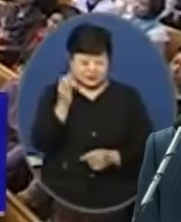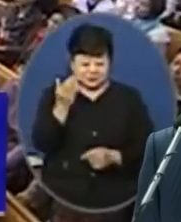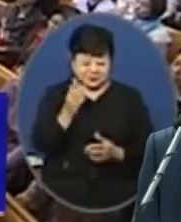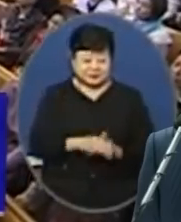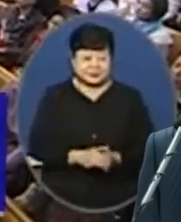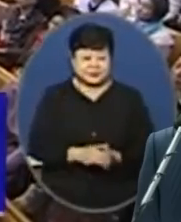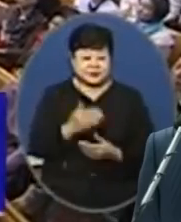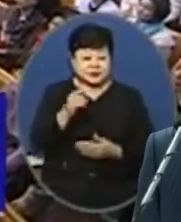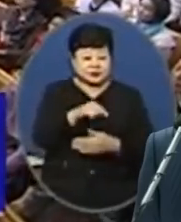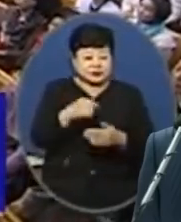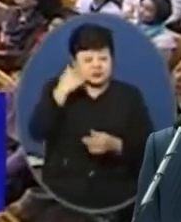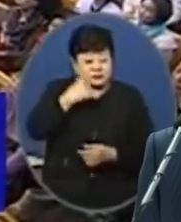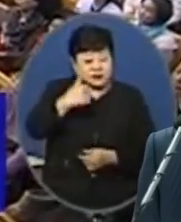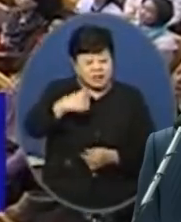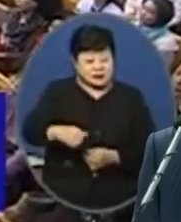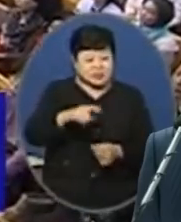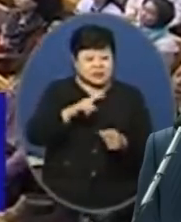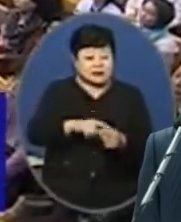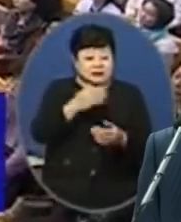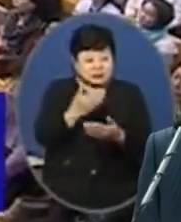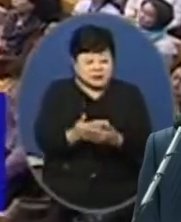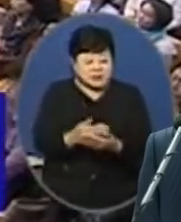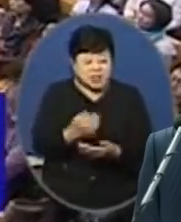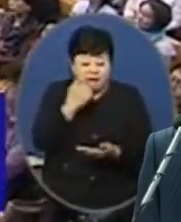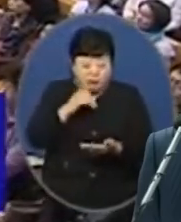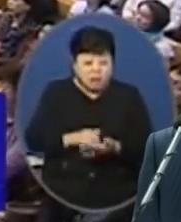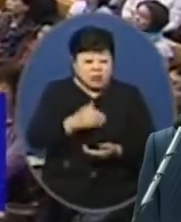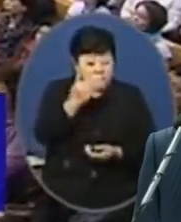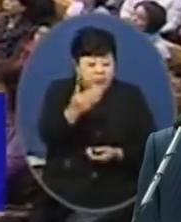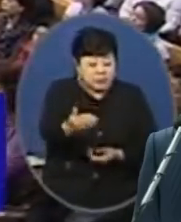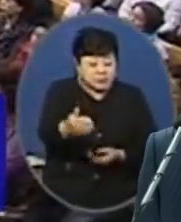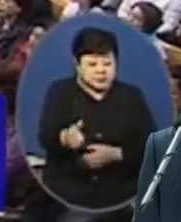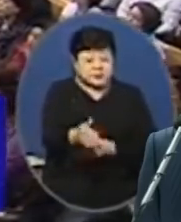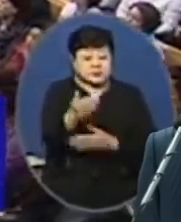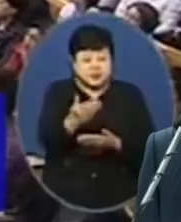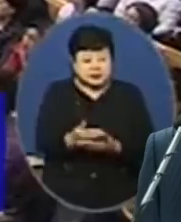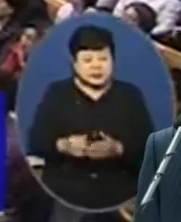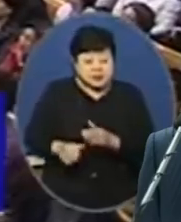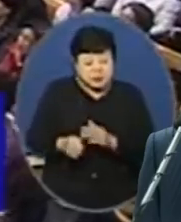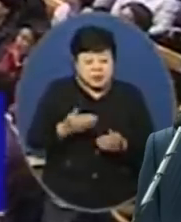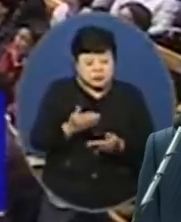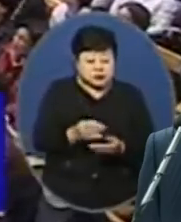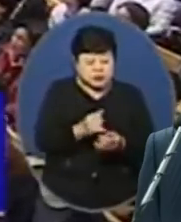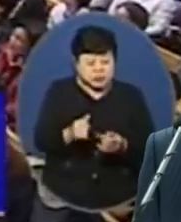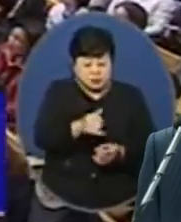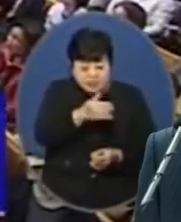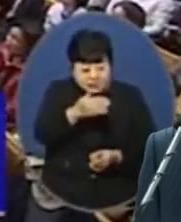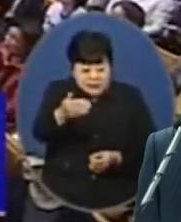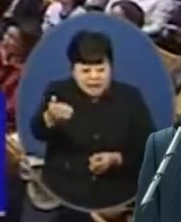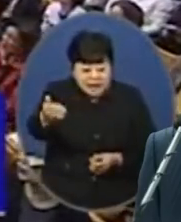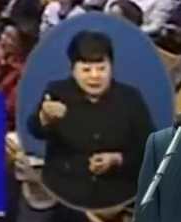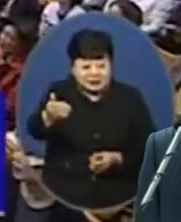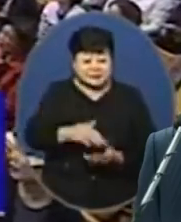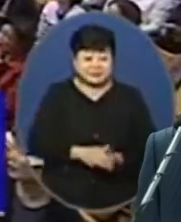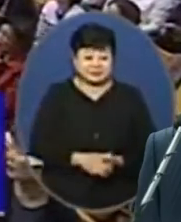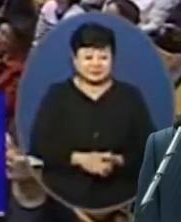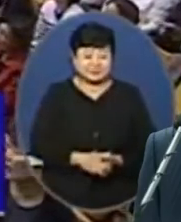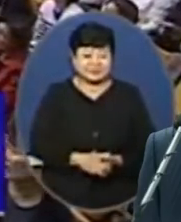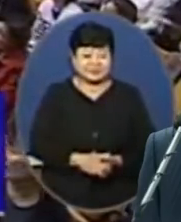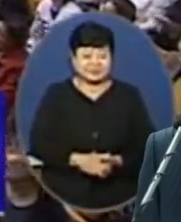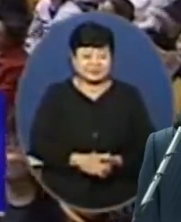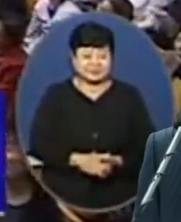열릴 것이니라. 너희 중에 누가 아들이 떡을 달라 하는데 돌을 주며 생선을 달라 하는데 뱀을 줄 사람이